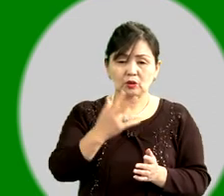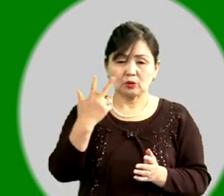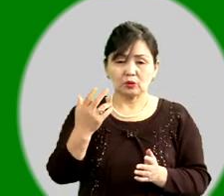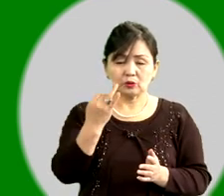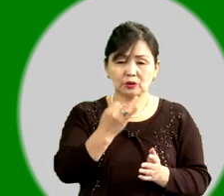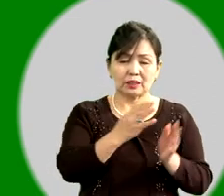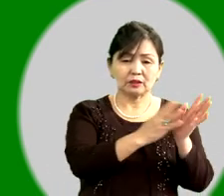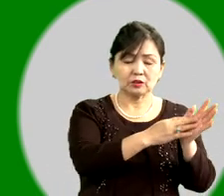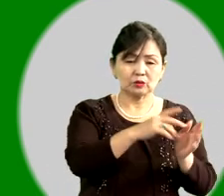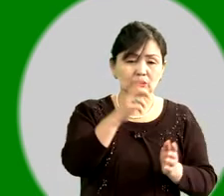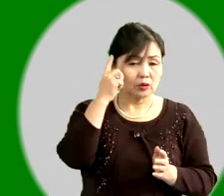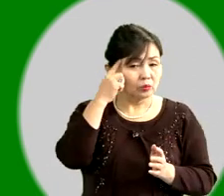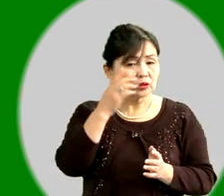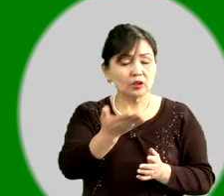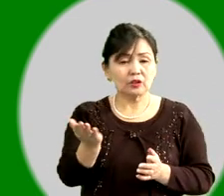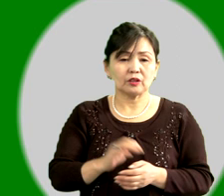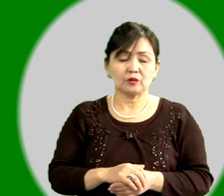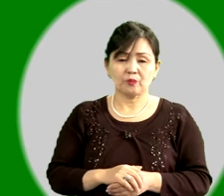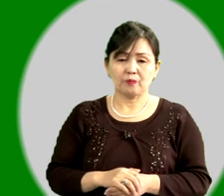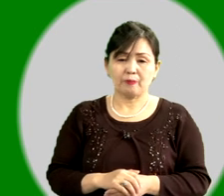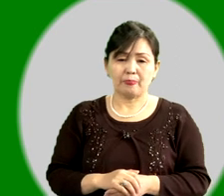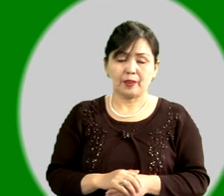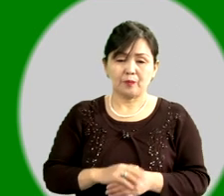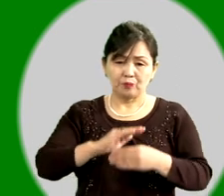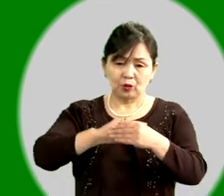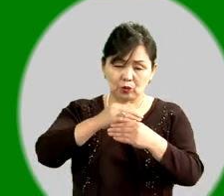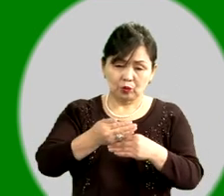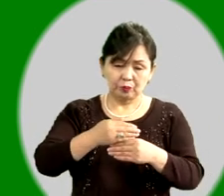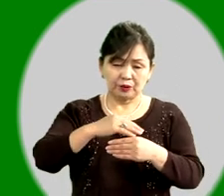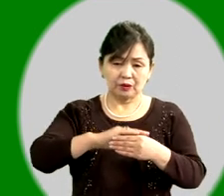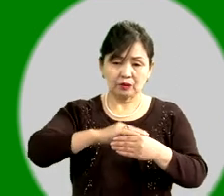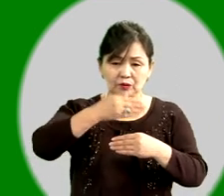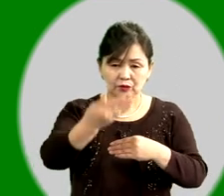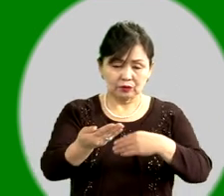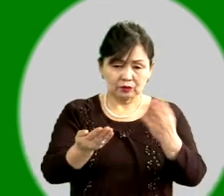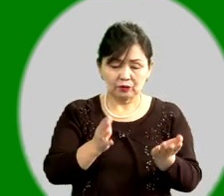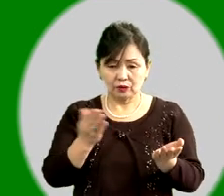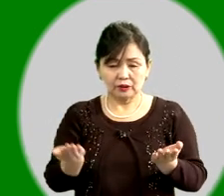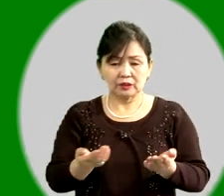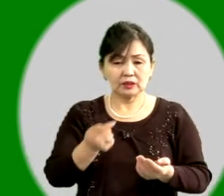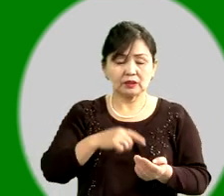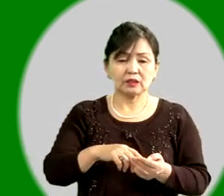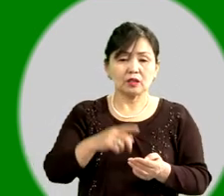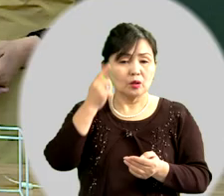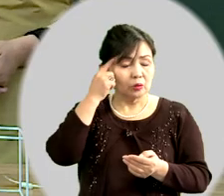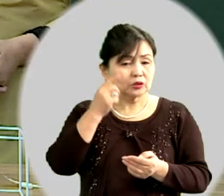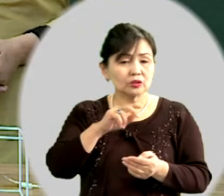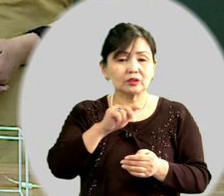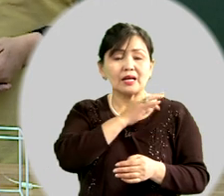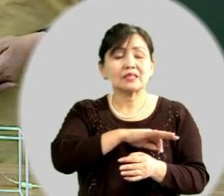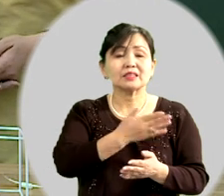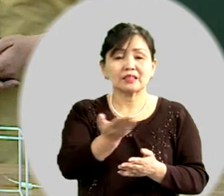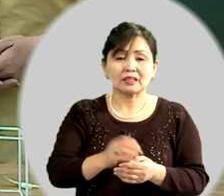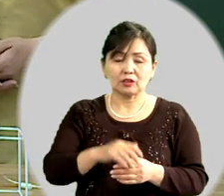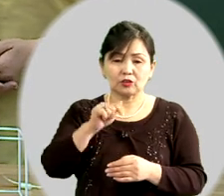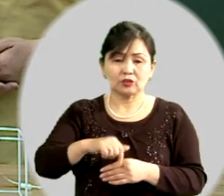379-р бодлогыг бодорой. За мөн кубын дэлгэс хийж бодлого бодохдоо ашиглаж болно шүү.